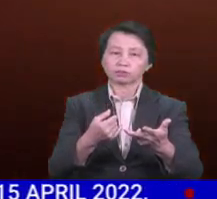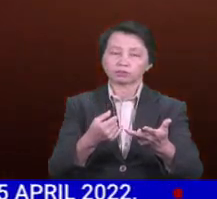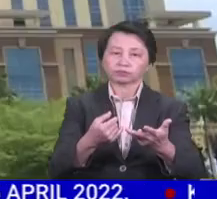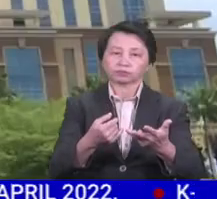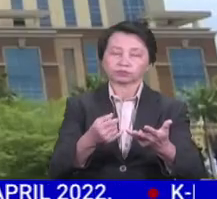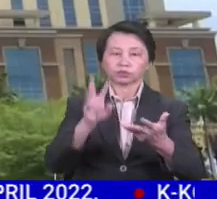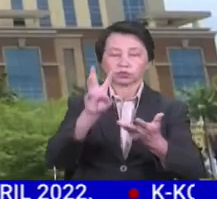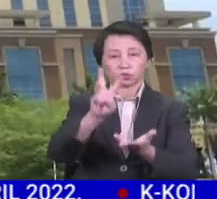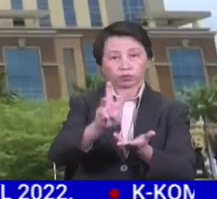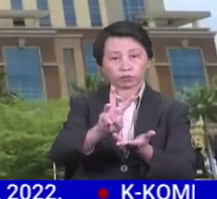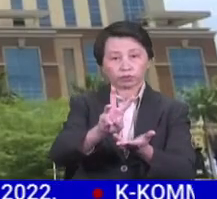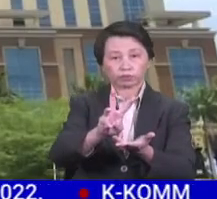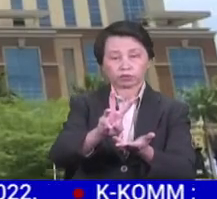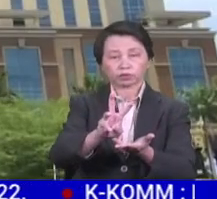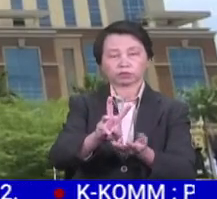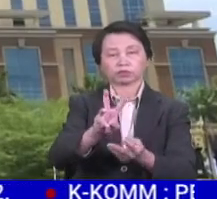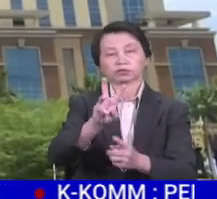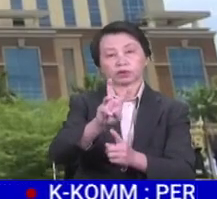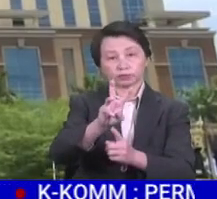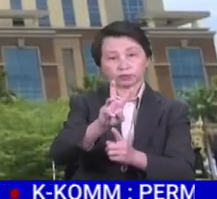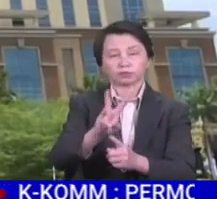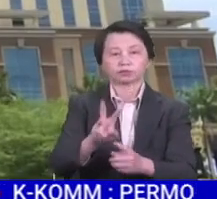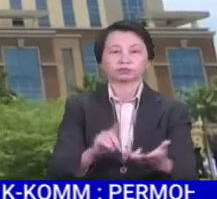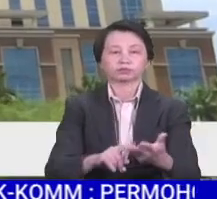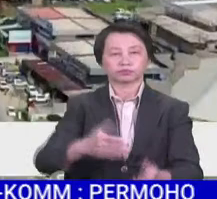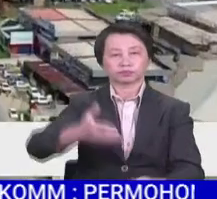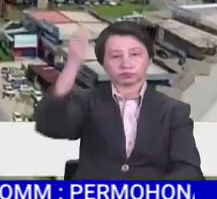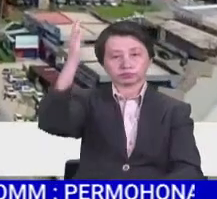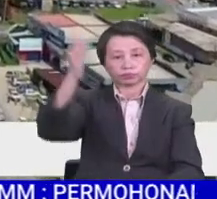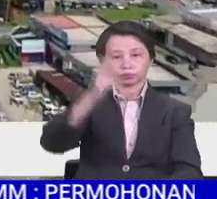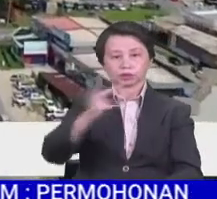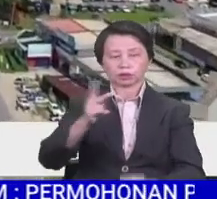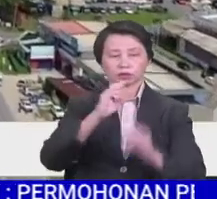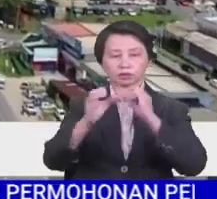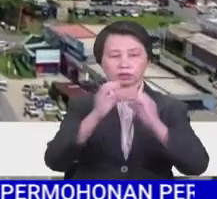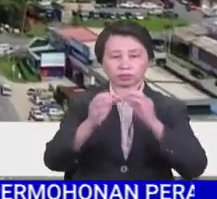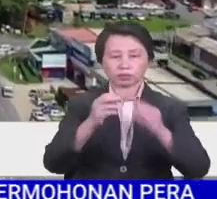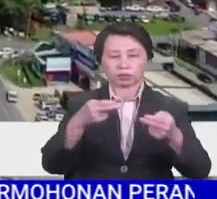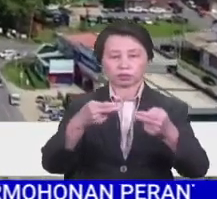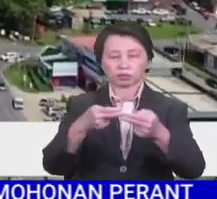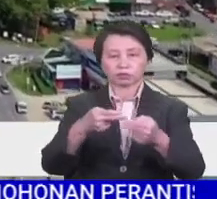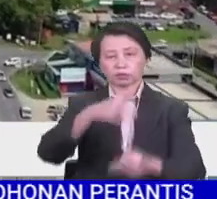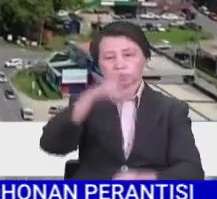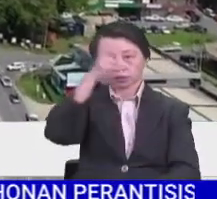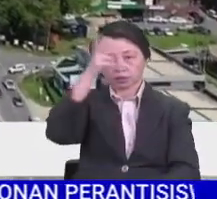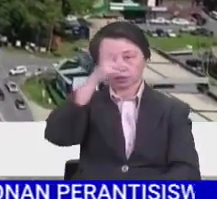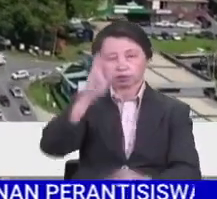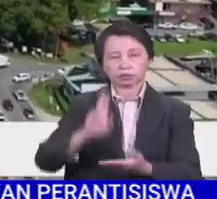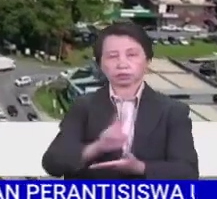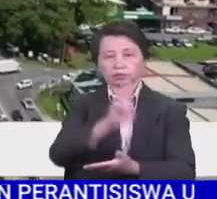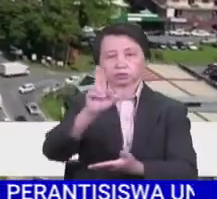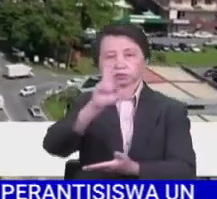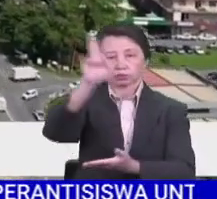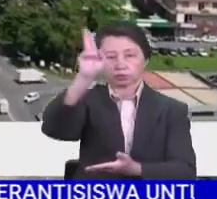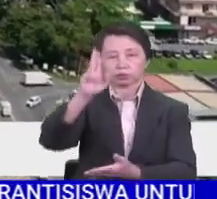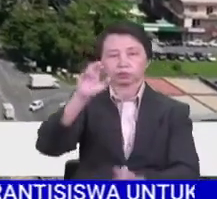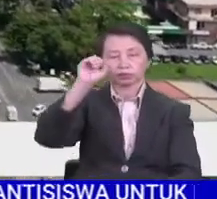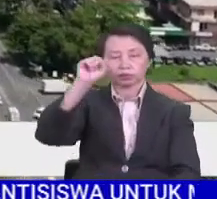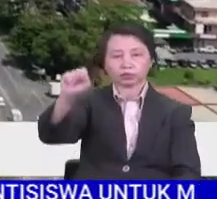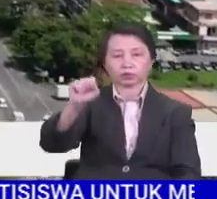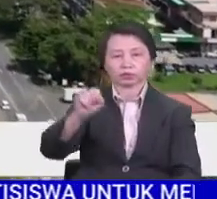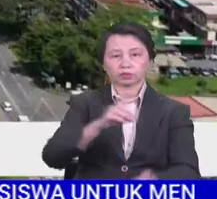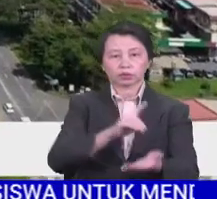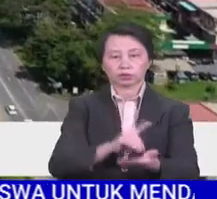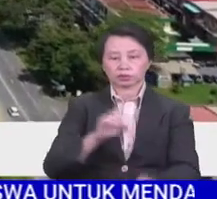jalur lebar sementara itu pensyarakanan program komunikasi Perhubungan awam kerajaan Universiti Malaysia Sabah